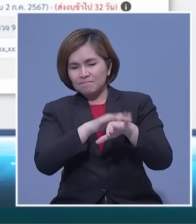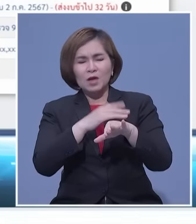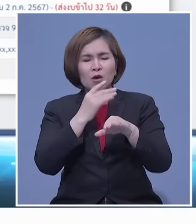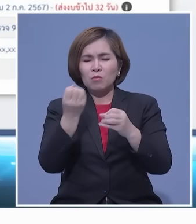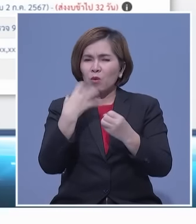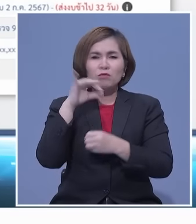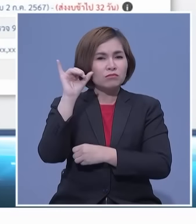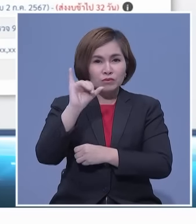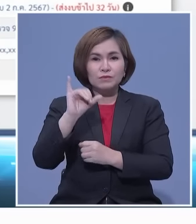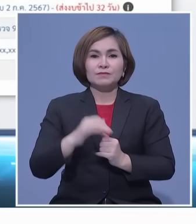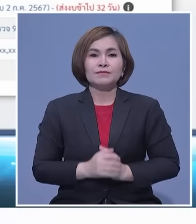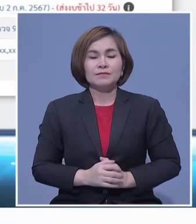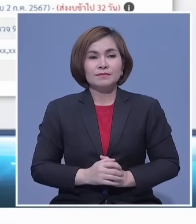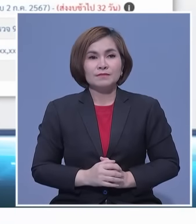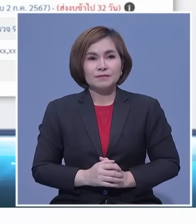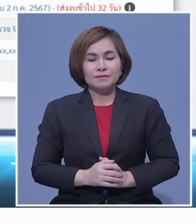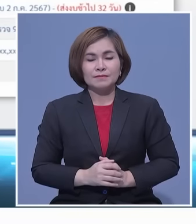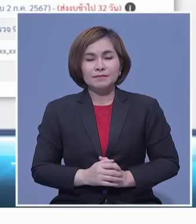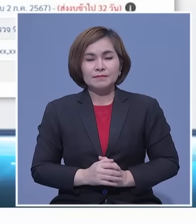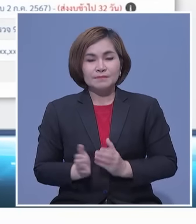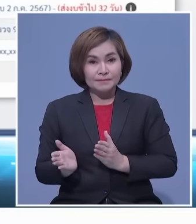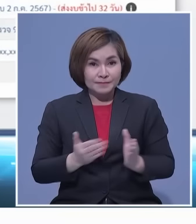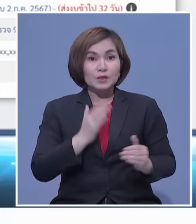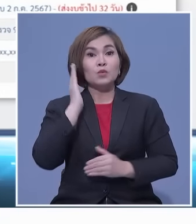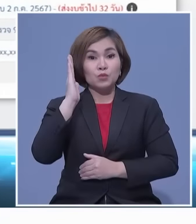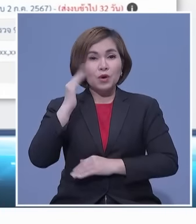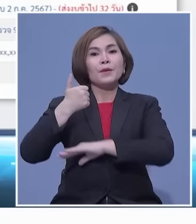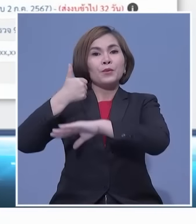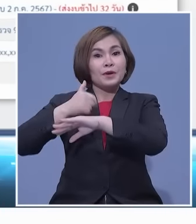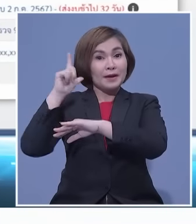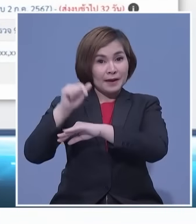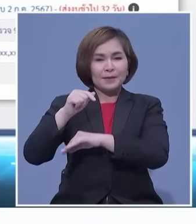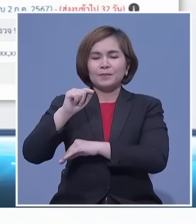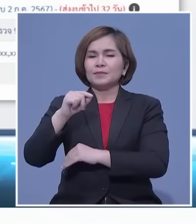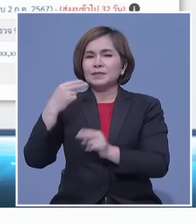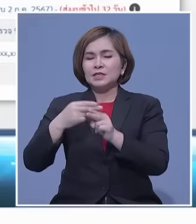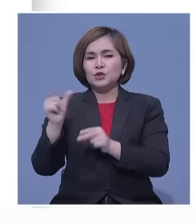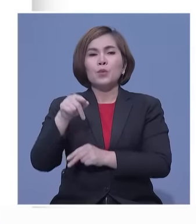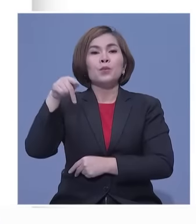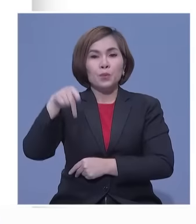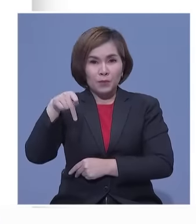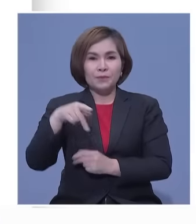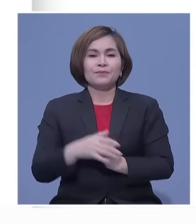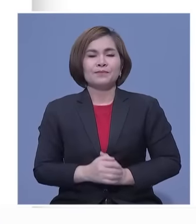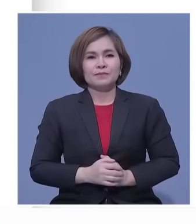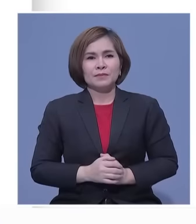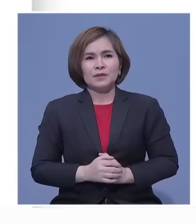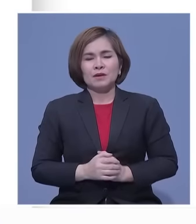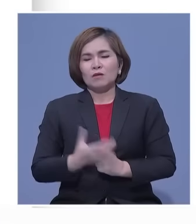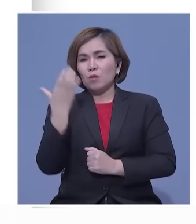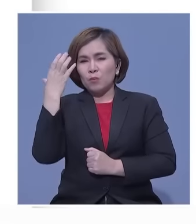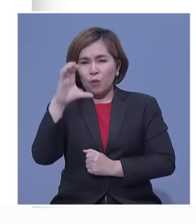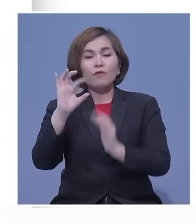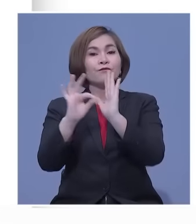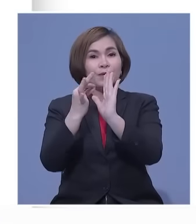คำมานะฮะขณะเดียวกันทางด้านของบอสพอพานผู้บริหารใหญ่ของธุรกิจนี้มีการโพสต์ชี้แจง